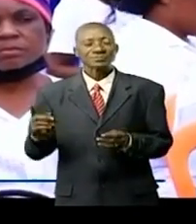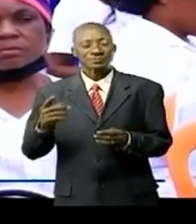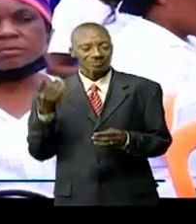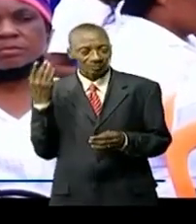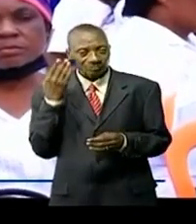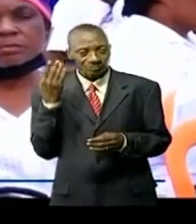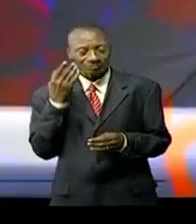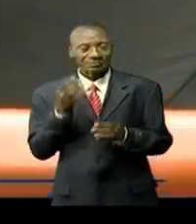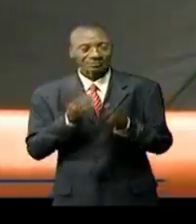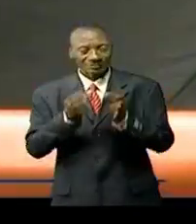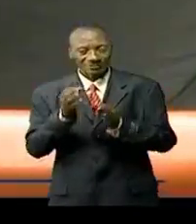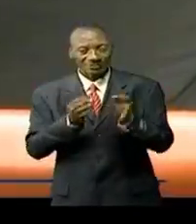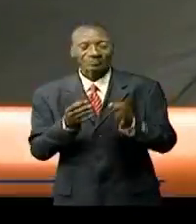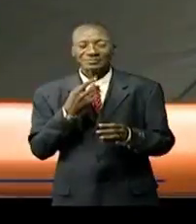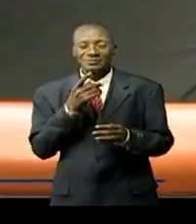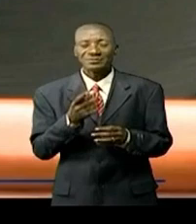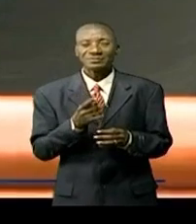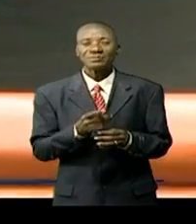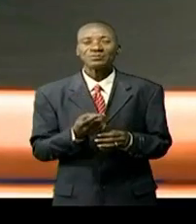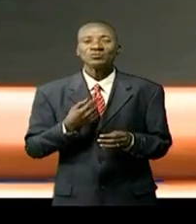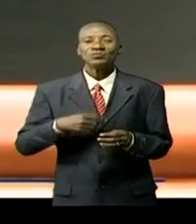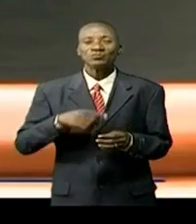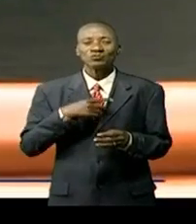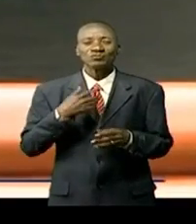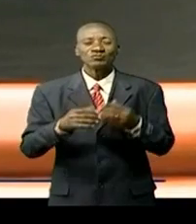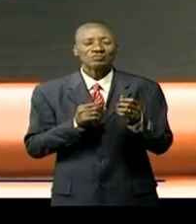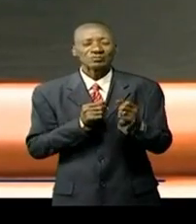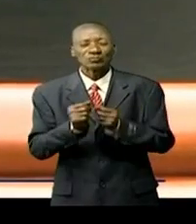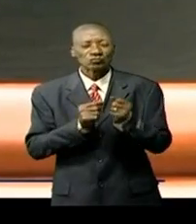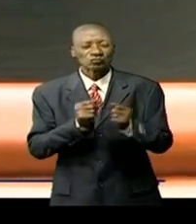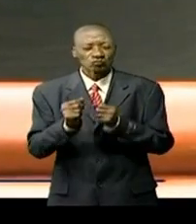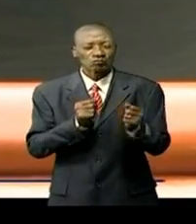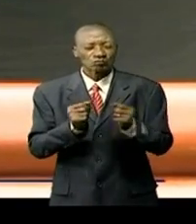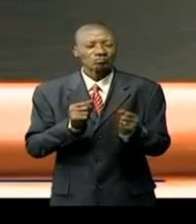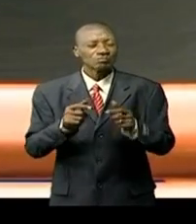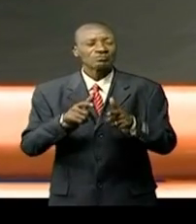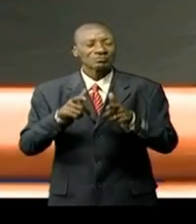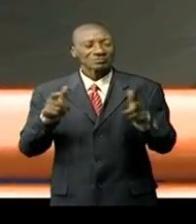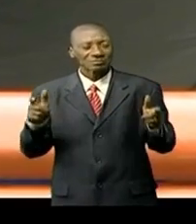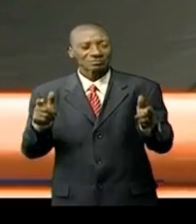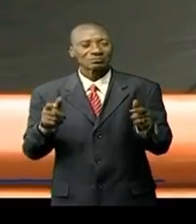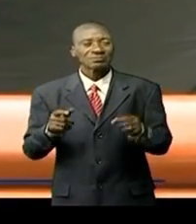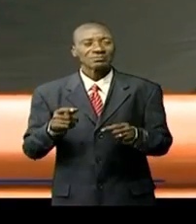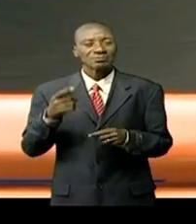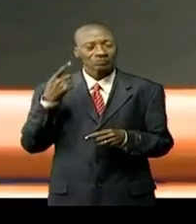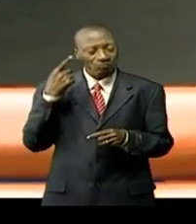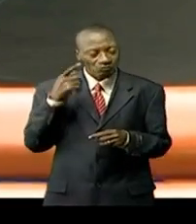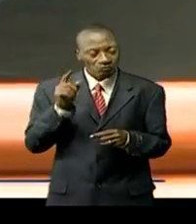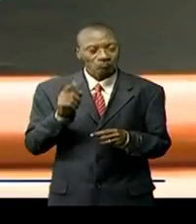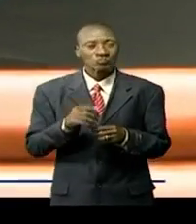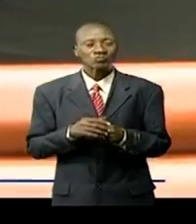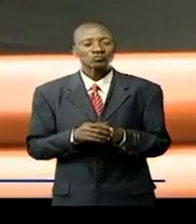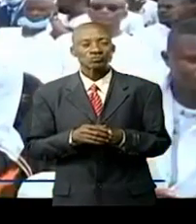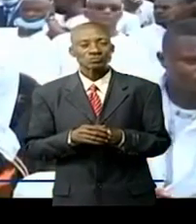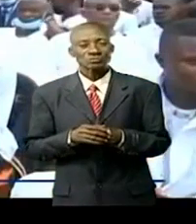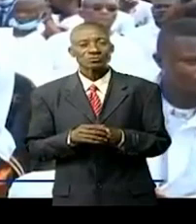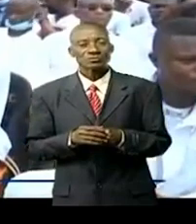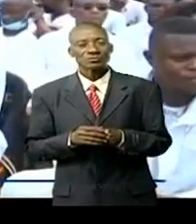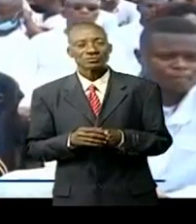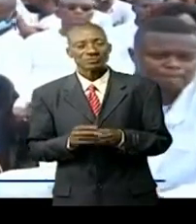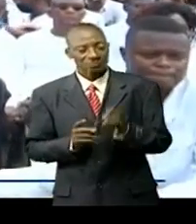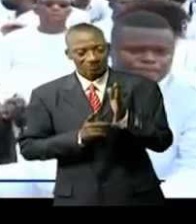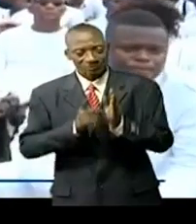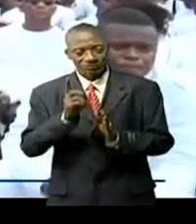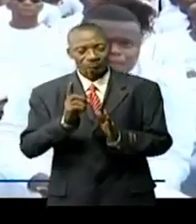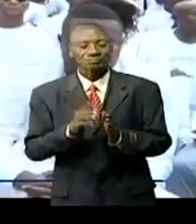ce grand combat qui exprime en même temps vos besoins en termes de desiderata, mais cette fois-ci, nous